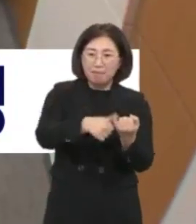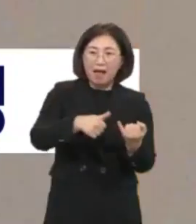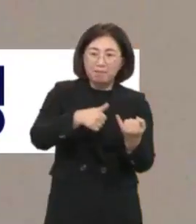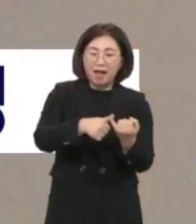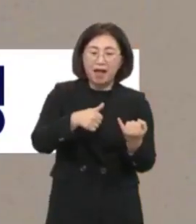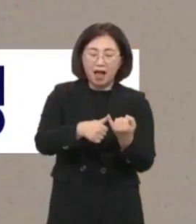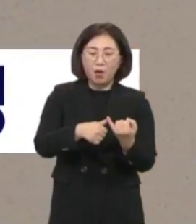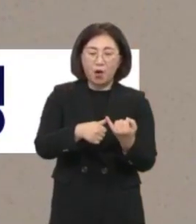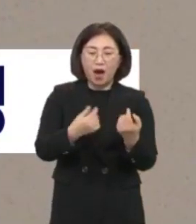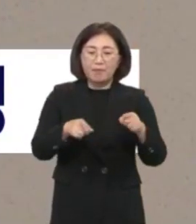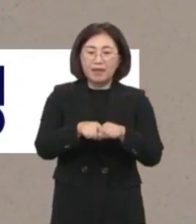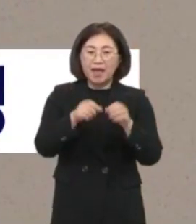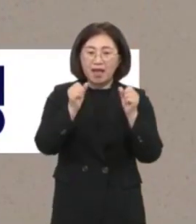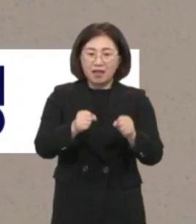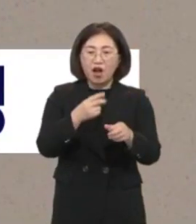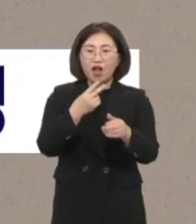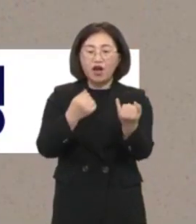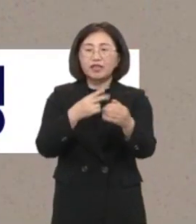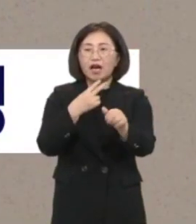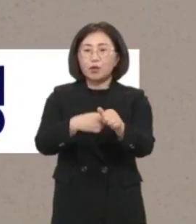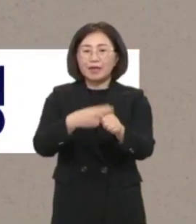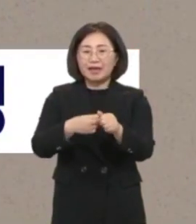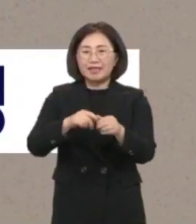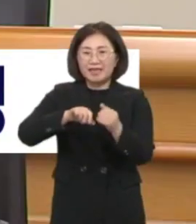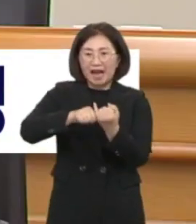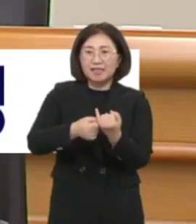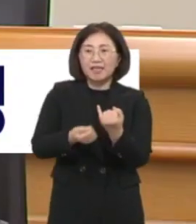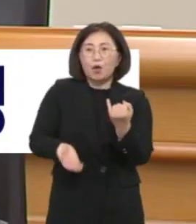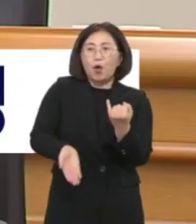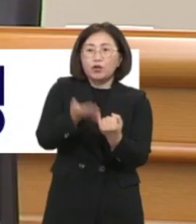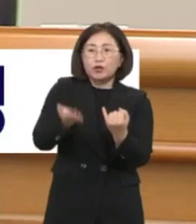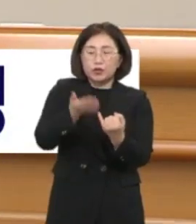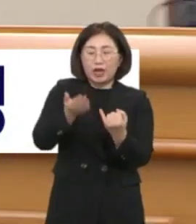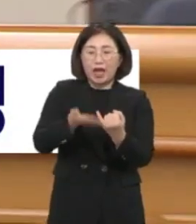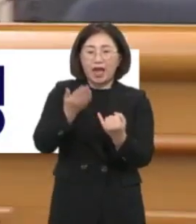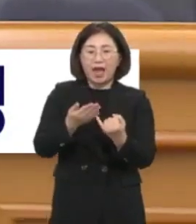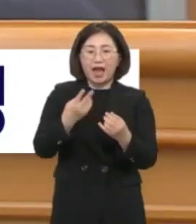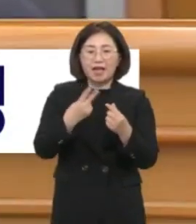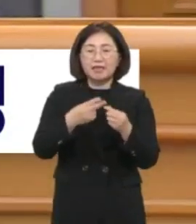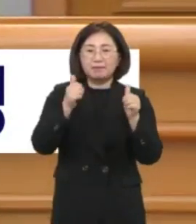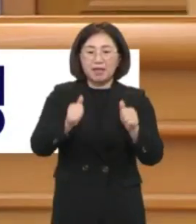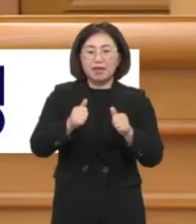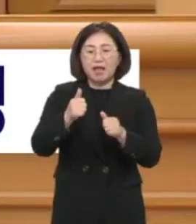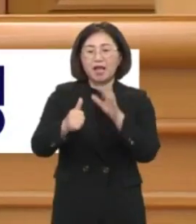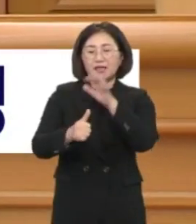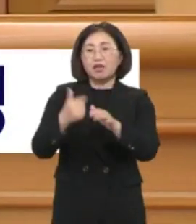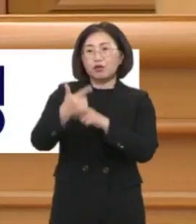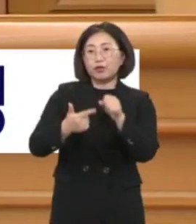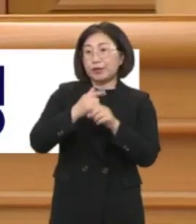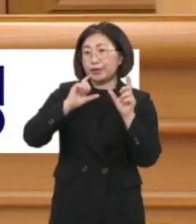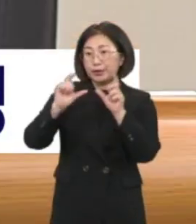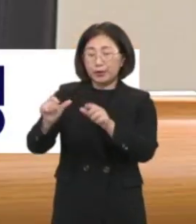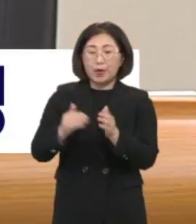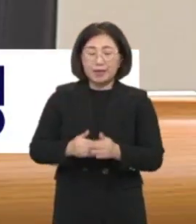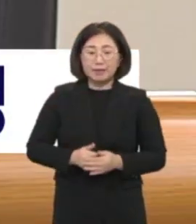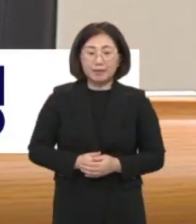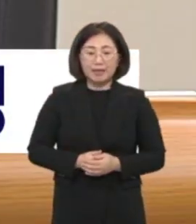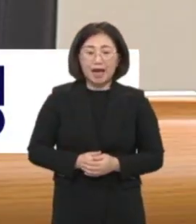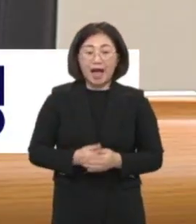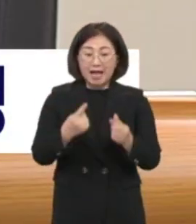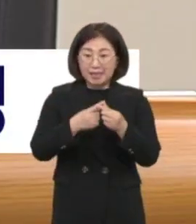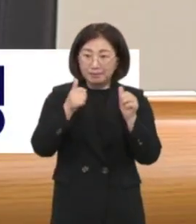저지르고 함께 있던 여 교수도 강제로 추행한 혐의 등으로 기소돼 2심에서 징역 6년형을 선고받았습니다.